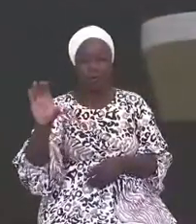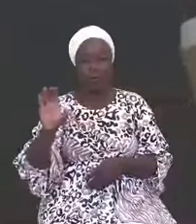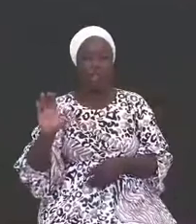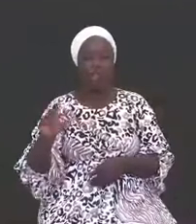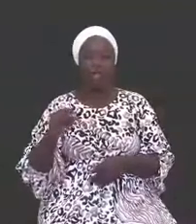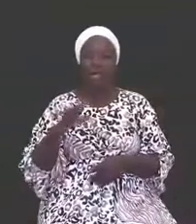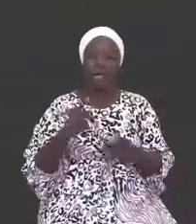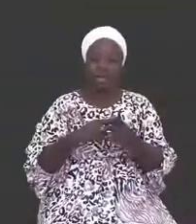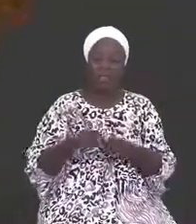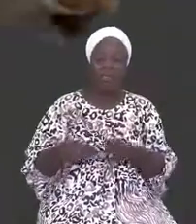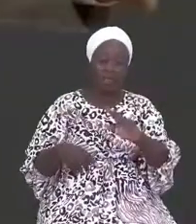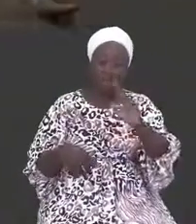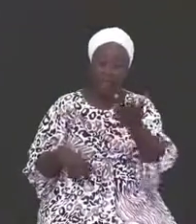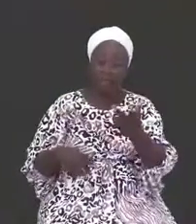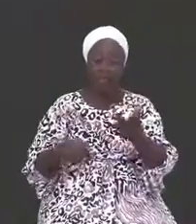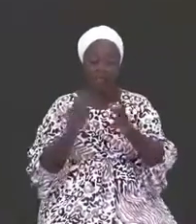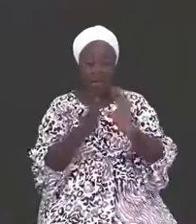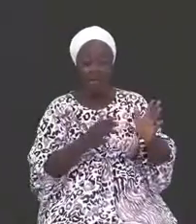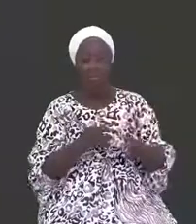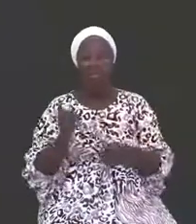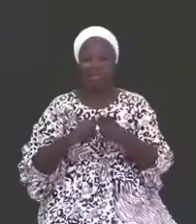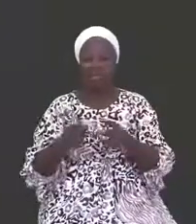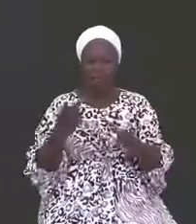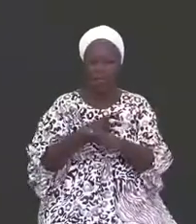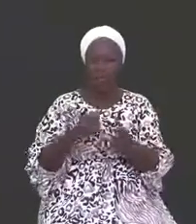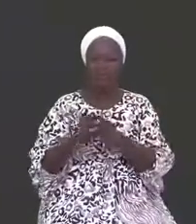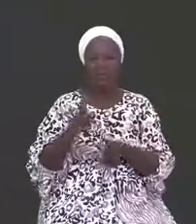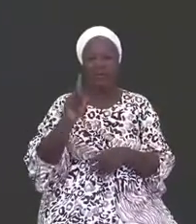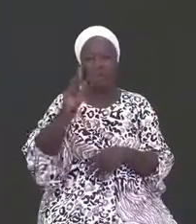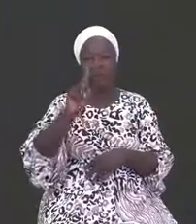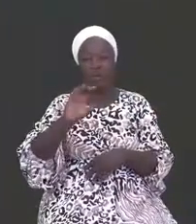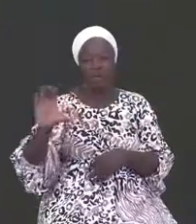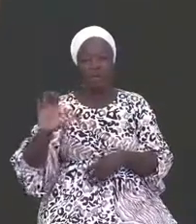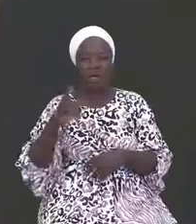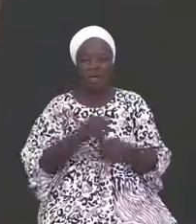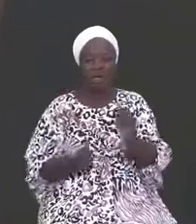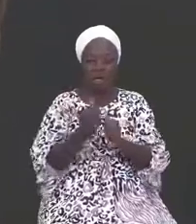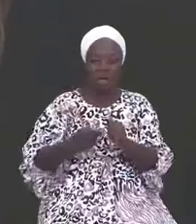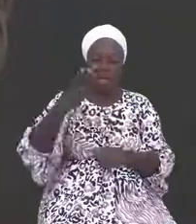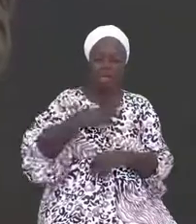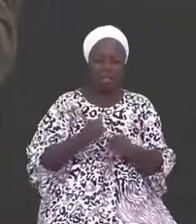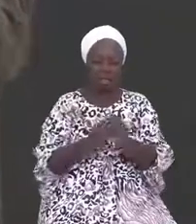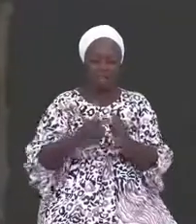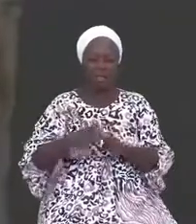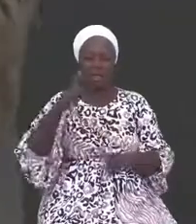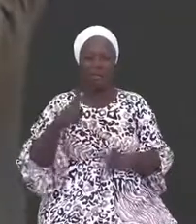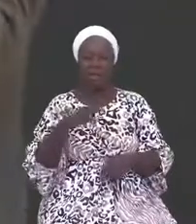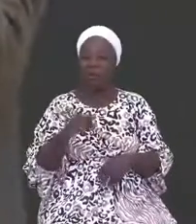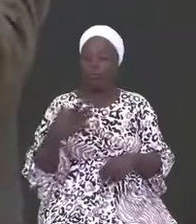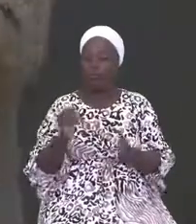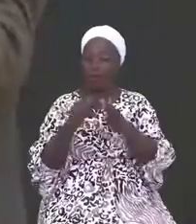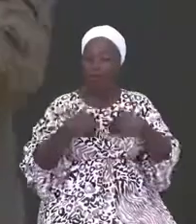plus la consécration plus les choses qui te sont grandes c'est pas des choses périres le père